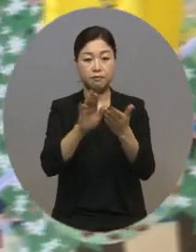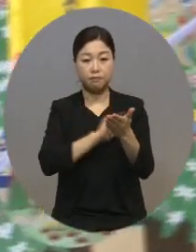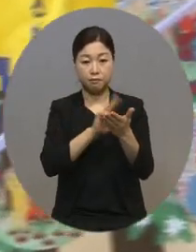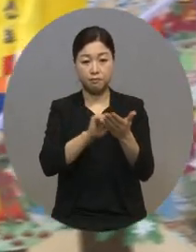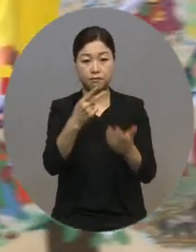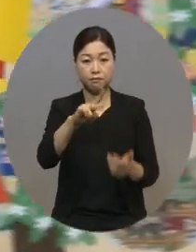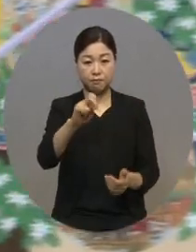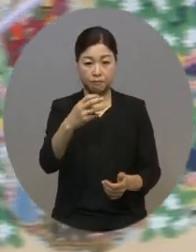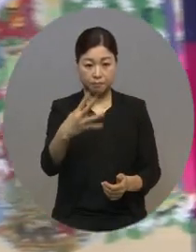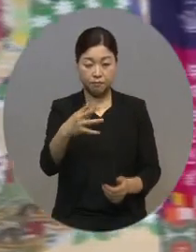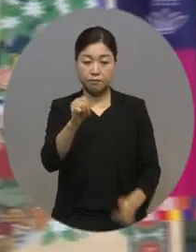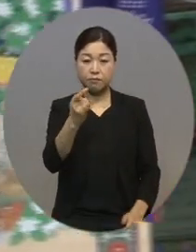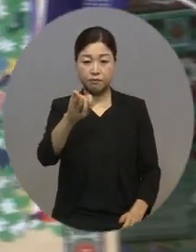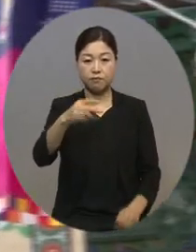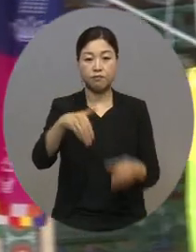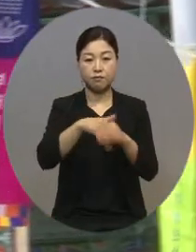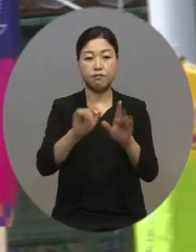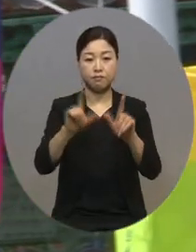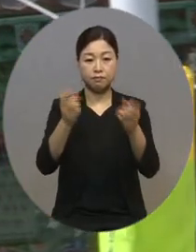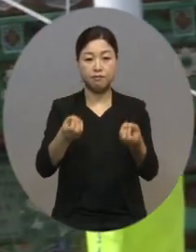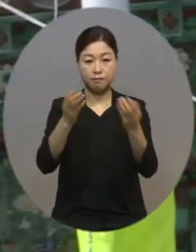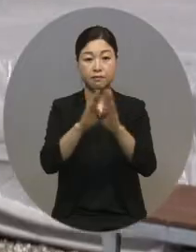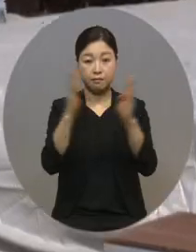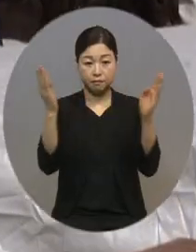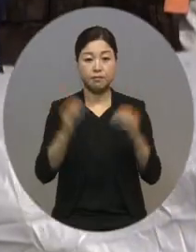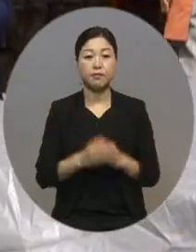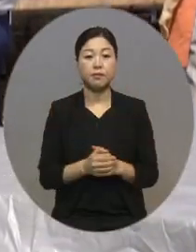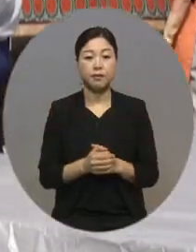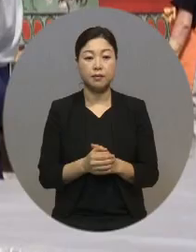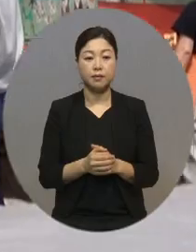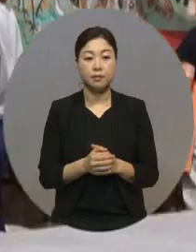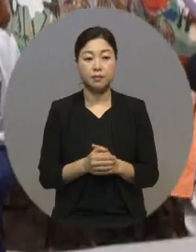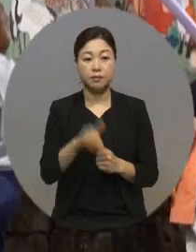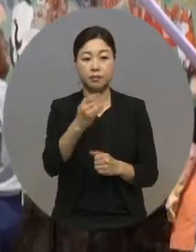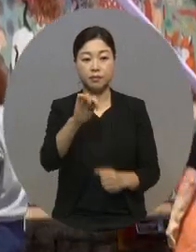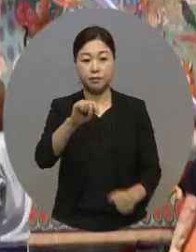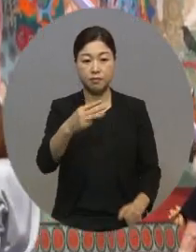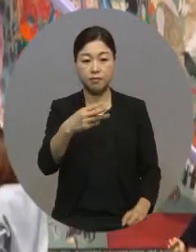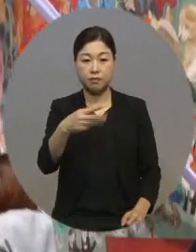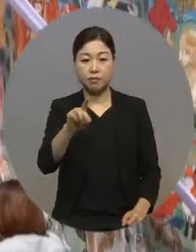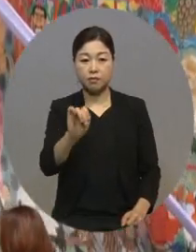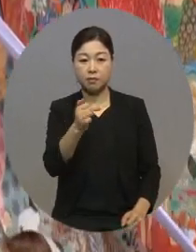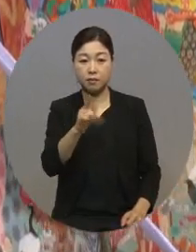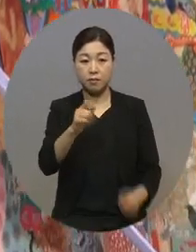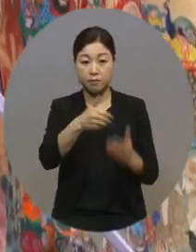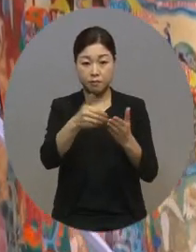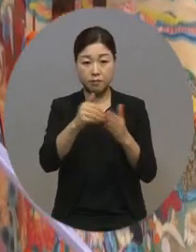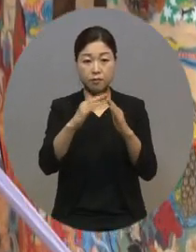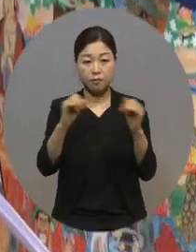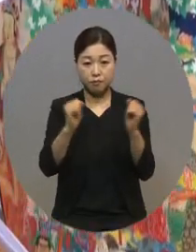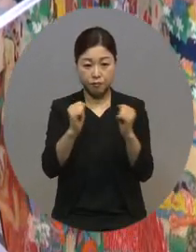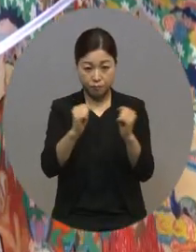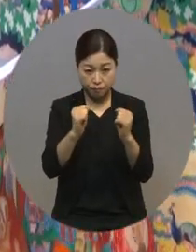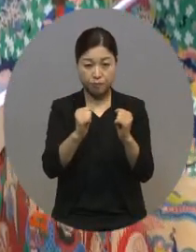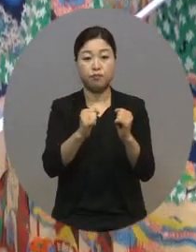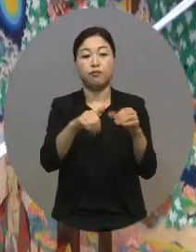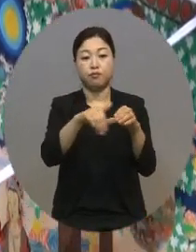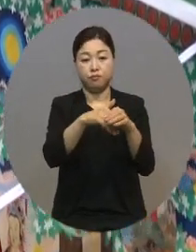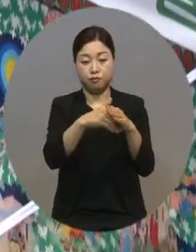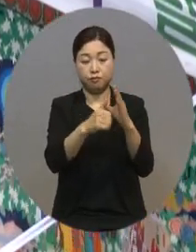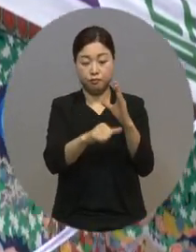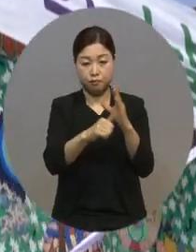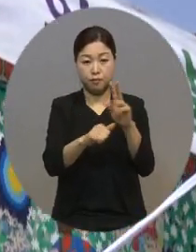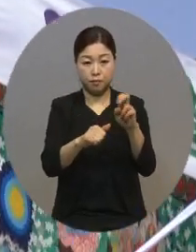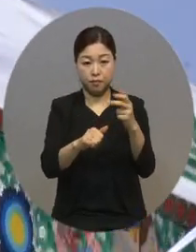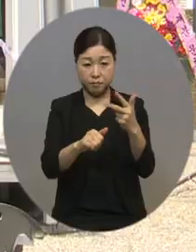2024년 괴불 문화의 날 행사가 열렸습니다. 괴불 탱화는 전북 무형문화재 27호 탱화장